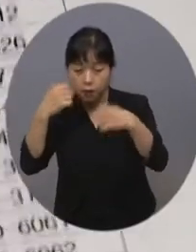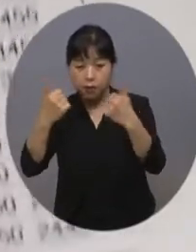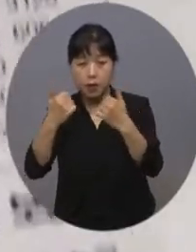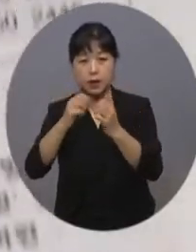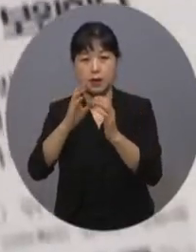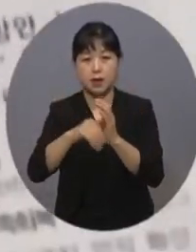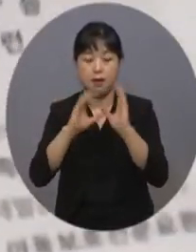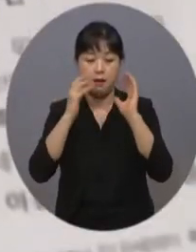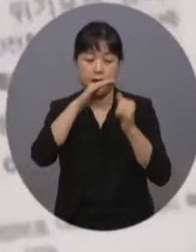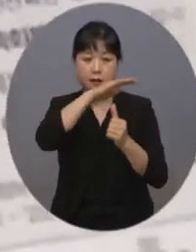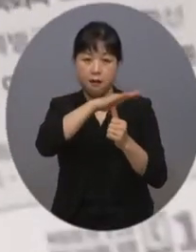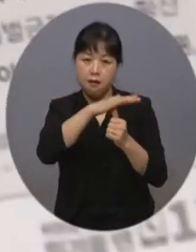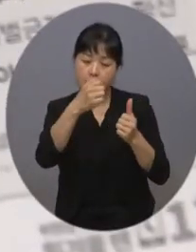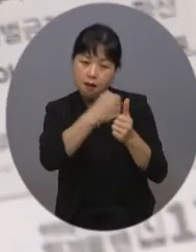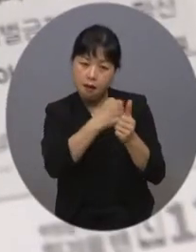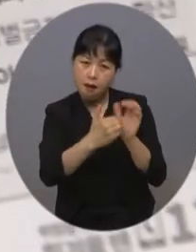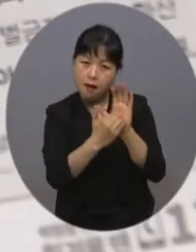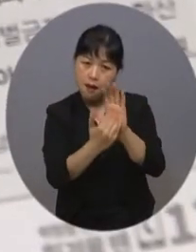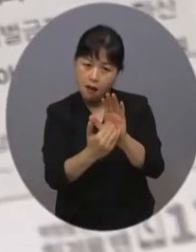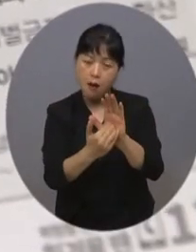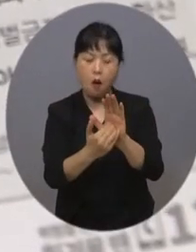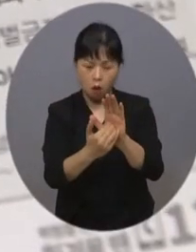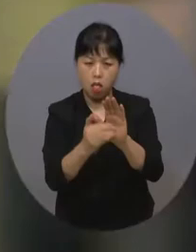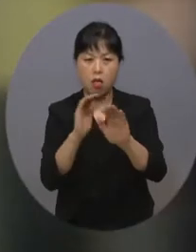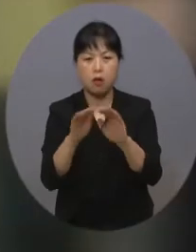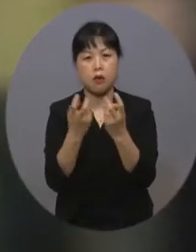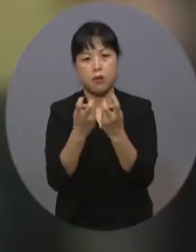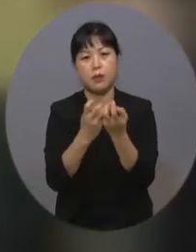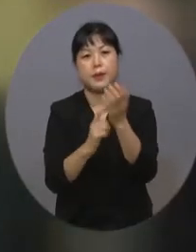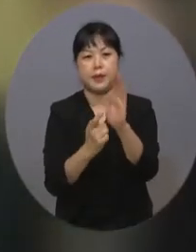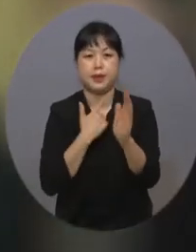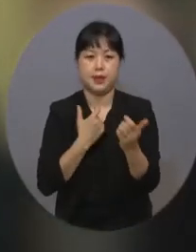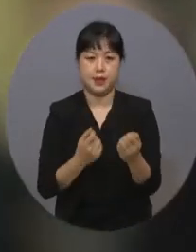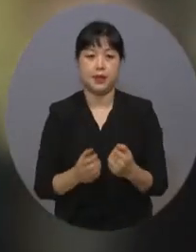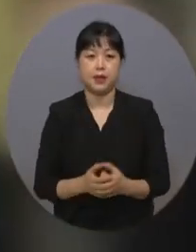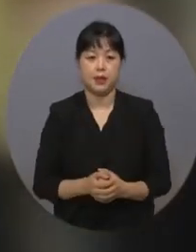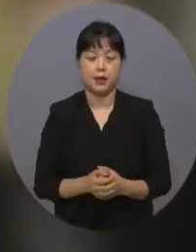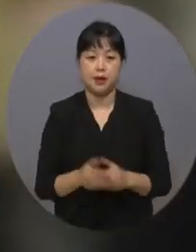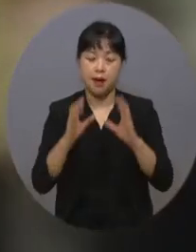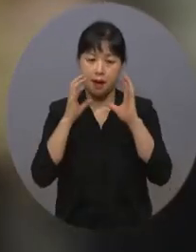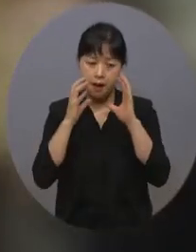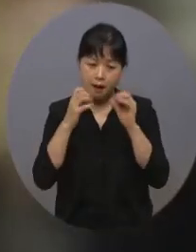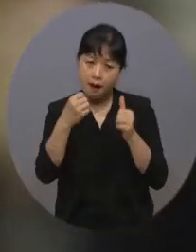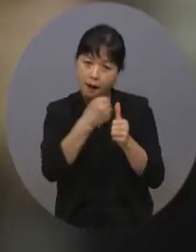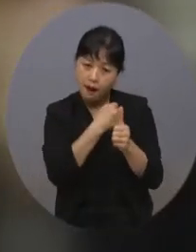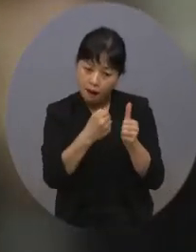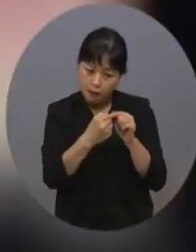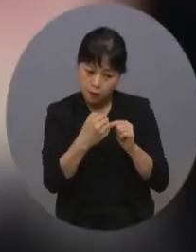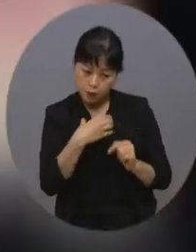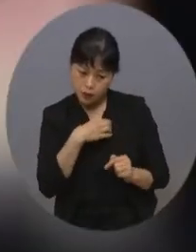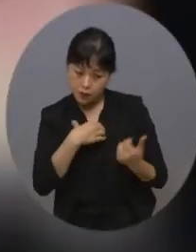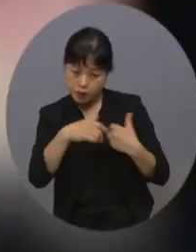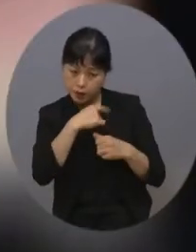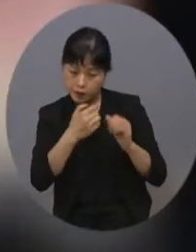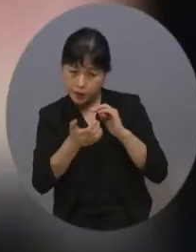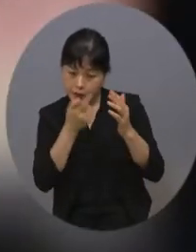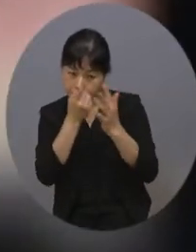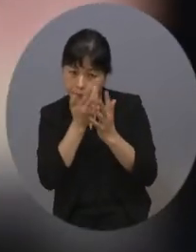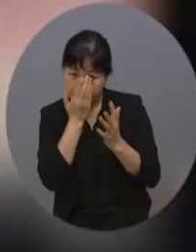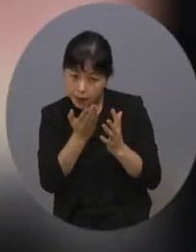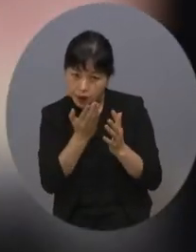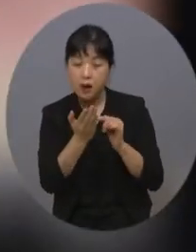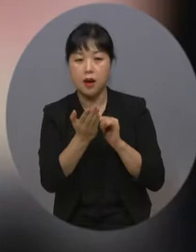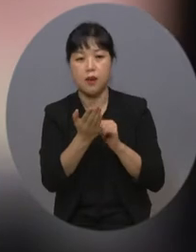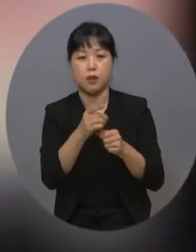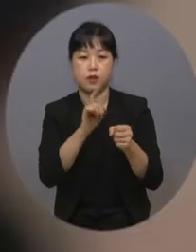대응책 에 보안 방안을 발표했습니다 아동학대 위기 징후를 사전에 포착하기 위해 만 2세 이하의